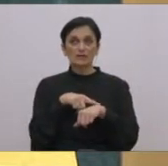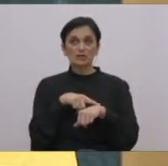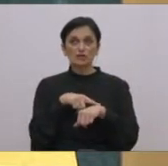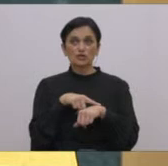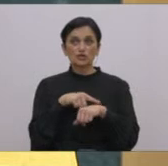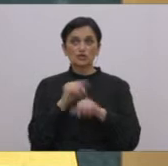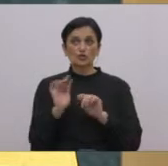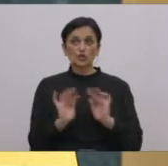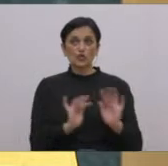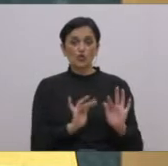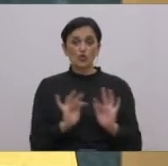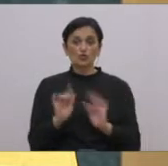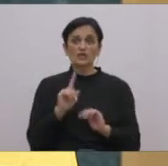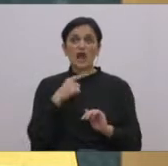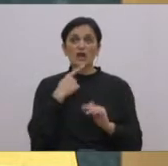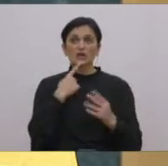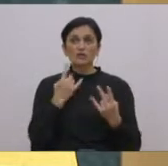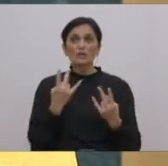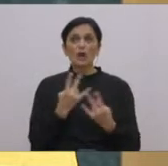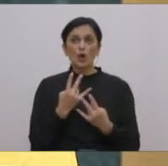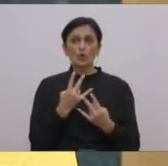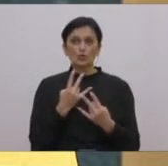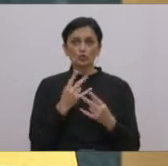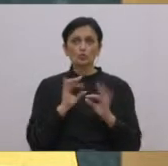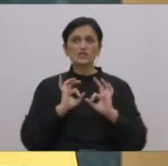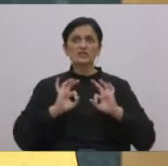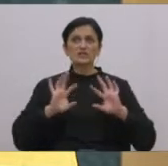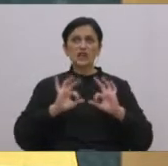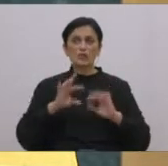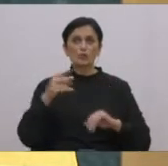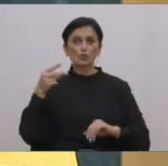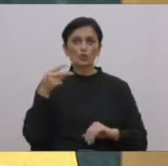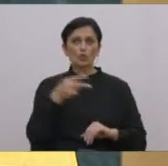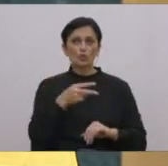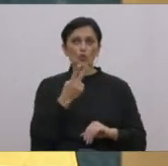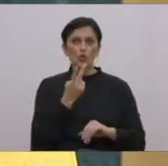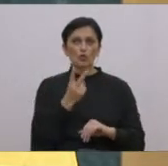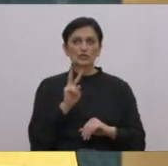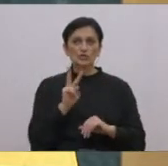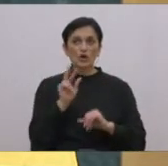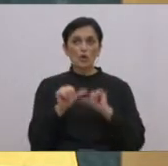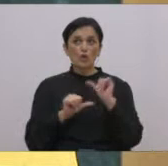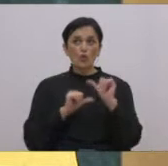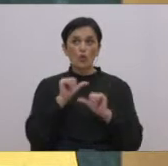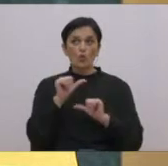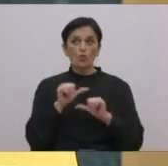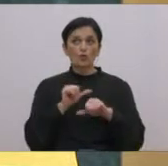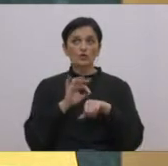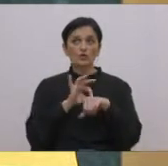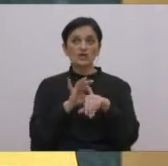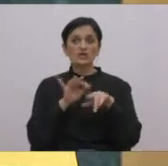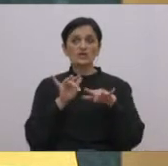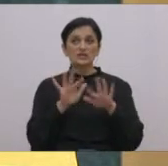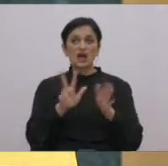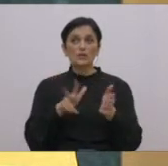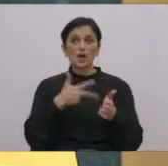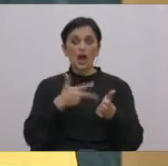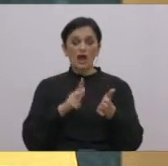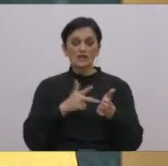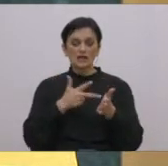comisie bas, atkvonda, talmogit gen teoria, tas ozdaurit lis, catolic sakmiano bisangariș,